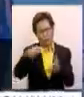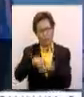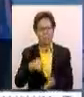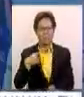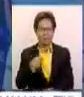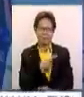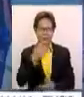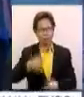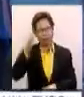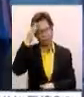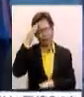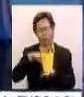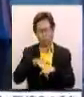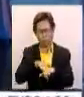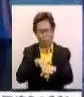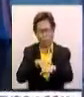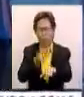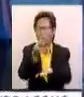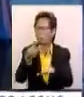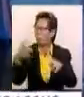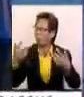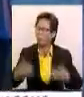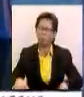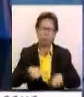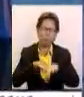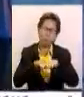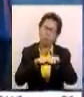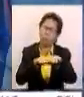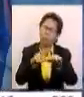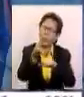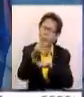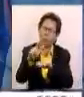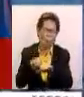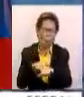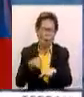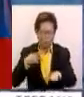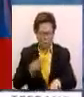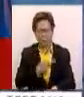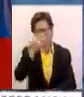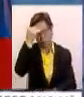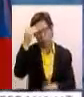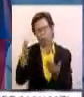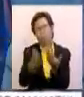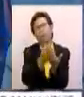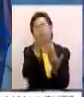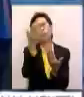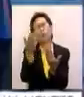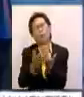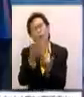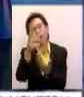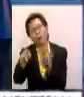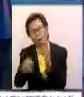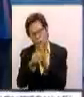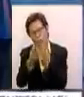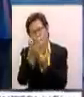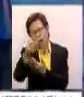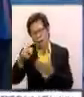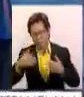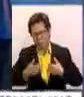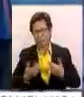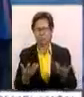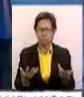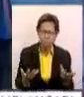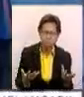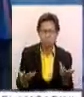kita tahu kesesakan di Kuala Lumpur sangat-sangat sesat dan kemudahan ada tapi